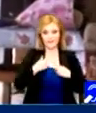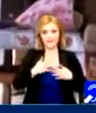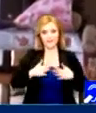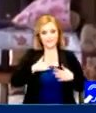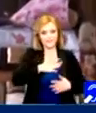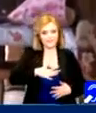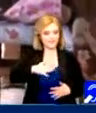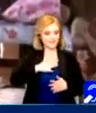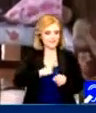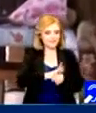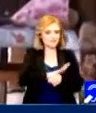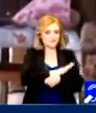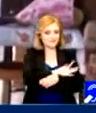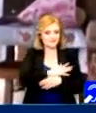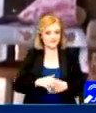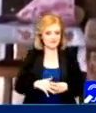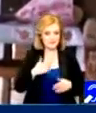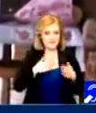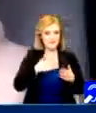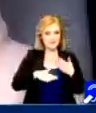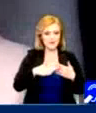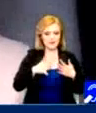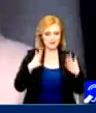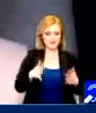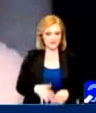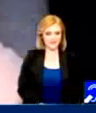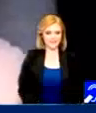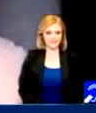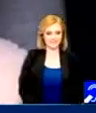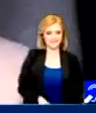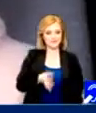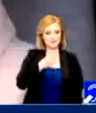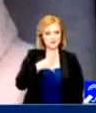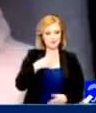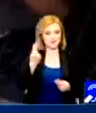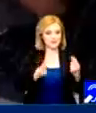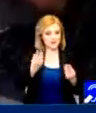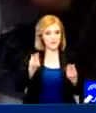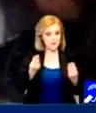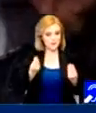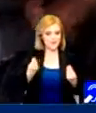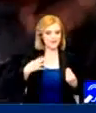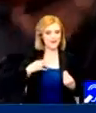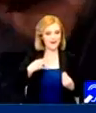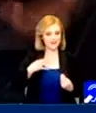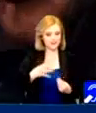văzut și m-am bucurat foarte mult. Mi-a plăcut foarte mult ursuleții, hăinuțele,